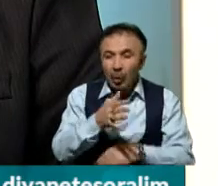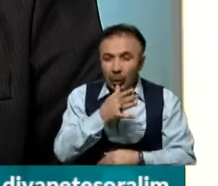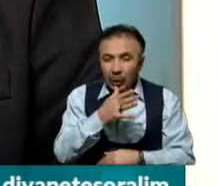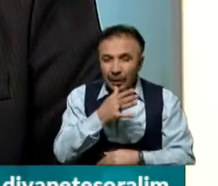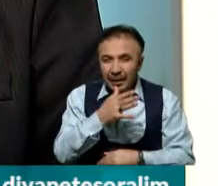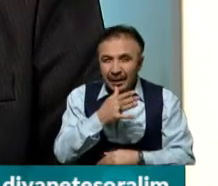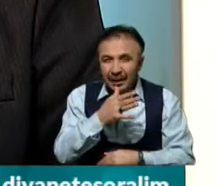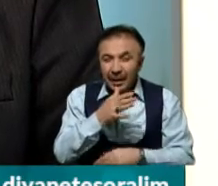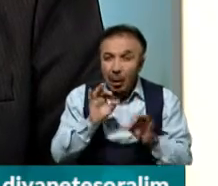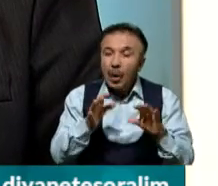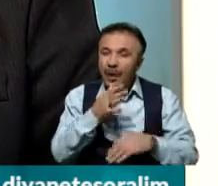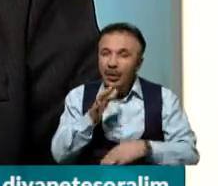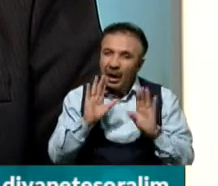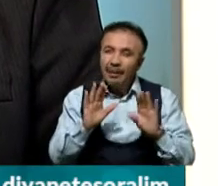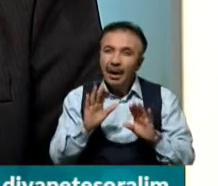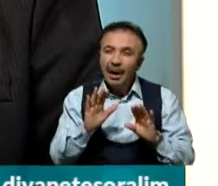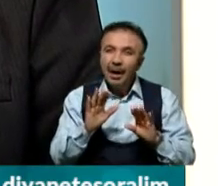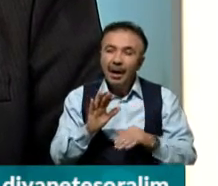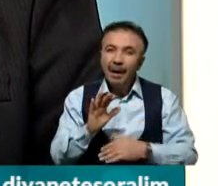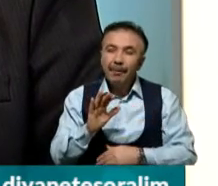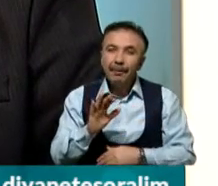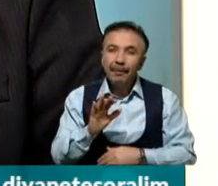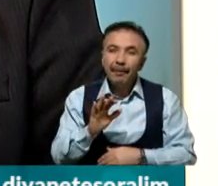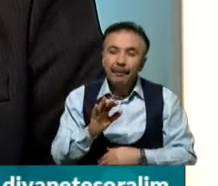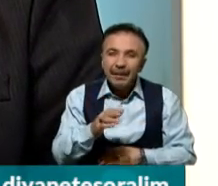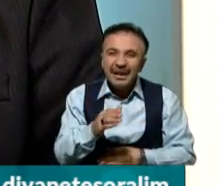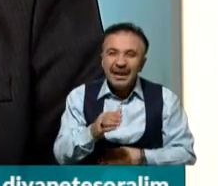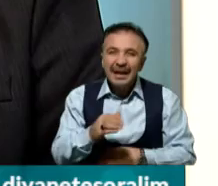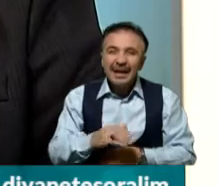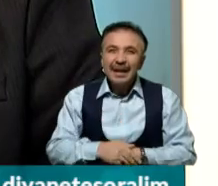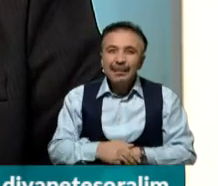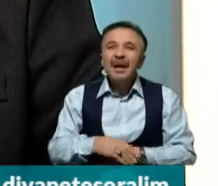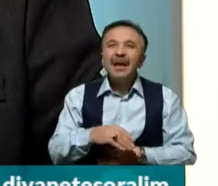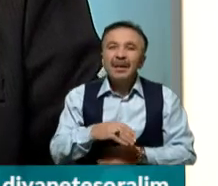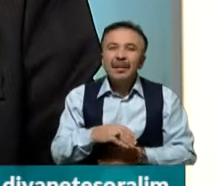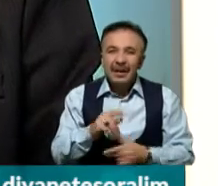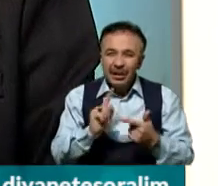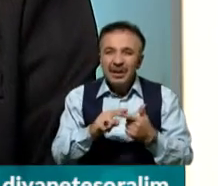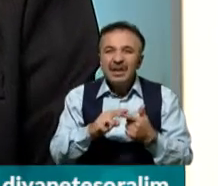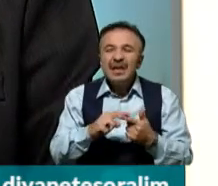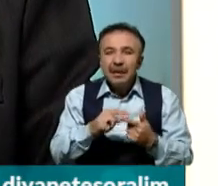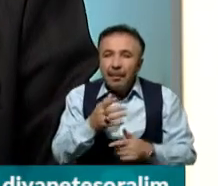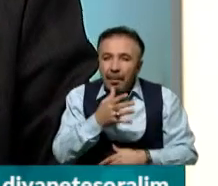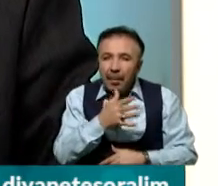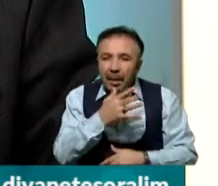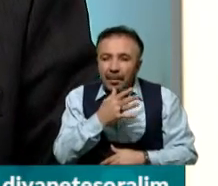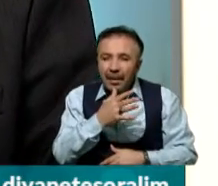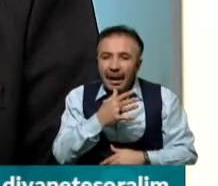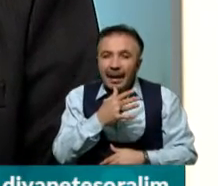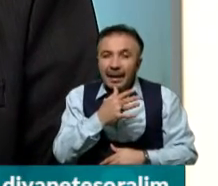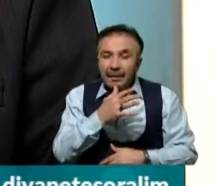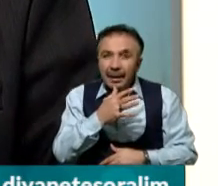öyle biliyor ama öyle değil yemin etmek. Bir de yemini gamus var, bile bile yalan yere yemin etmek. Bu ikisinin kefareti